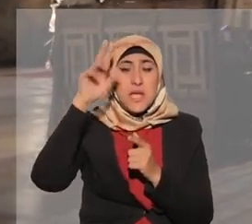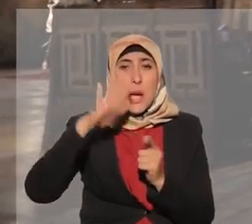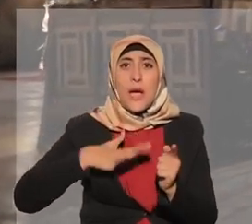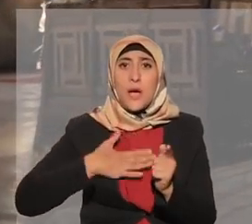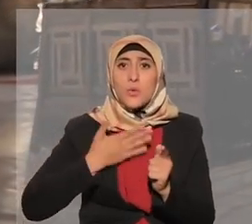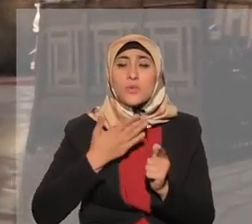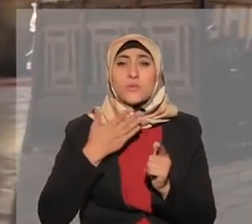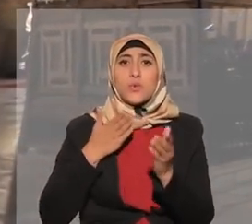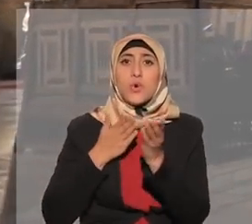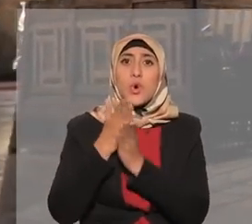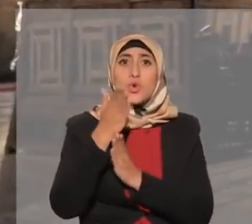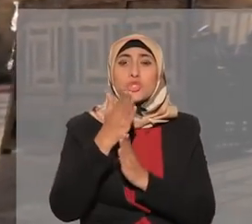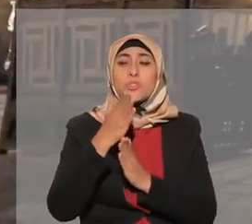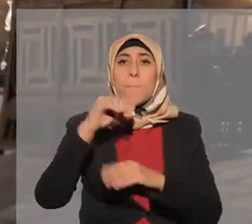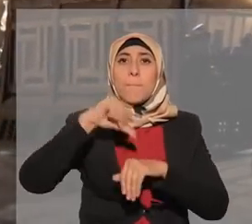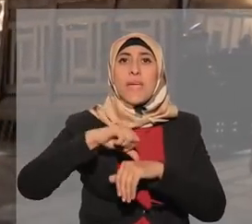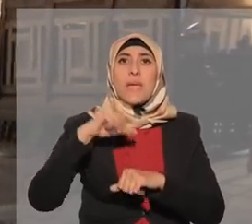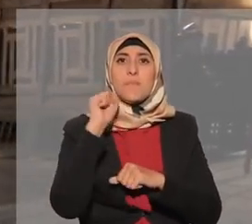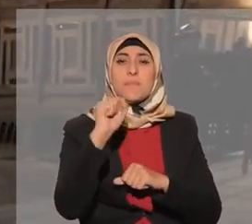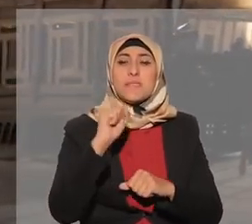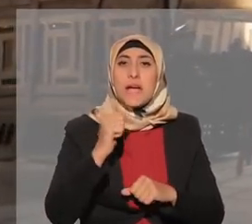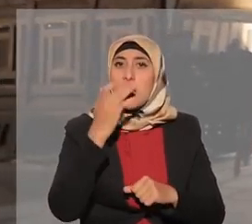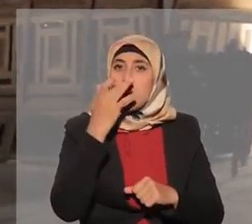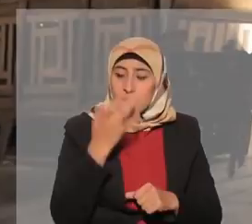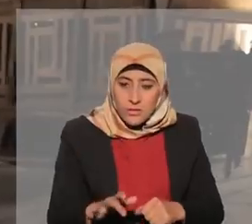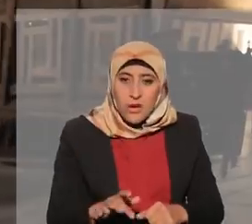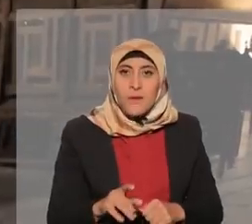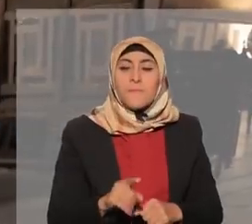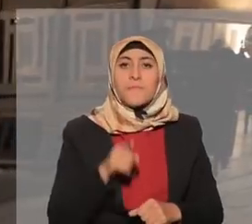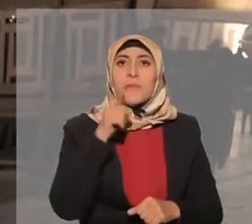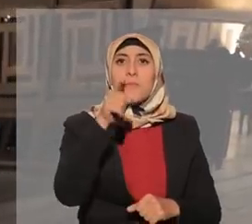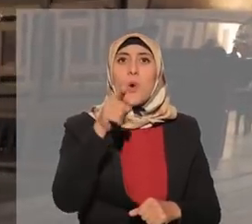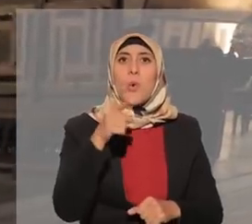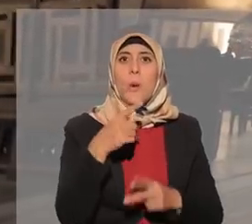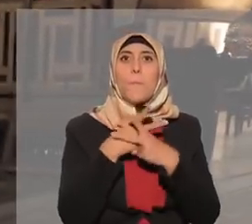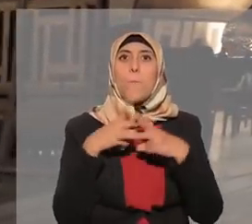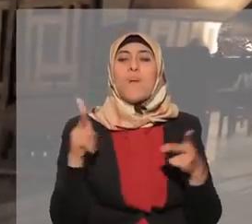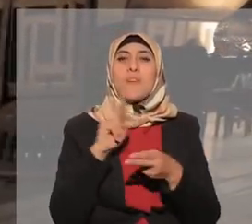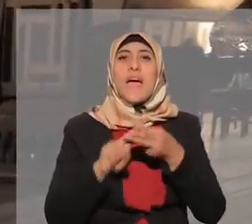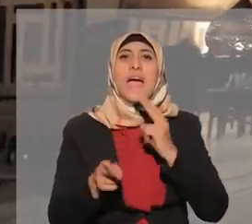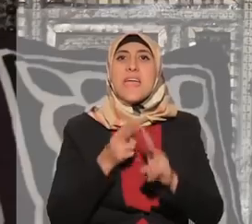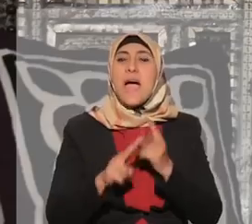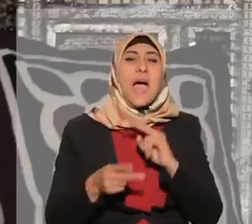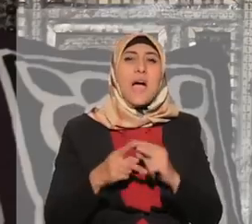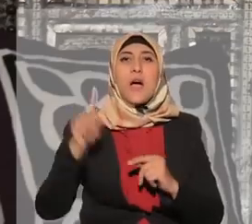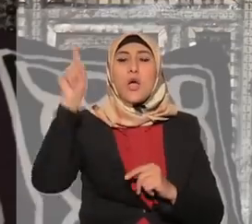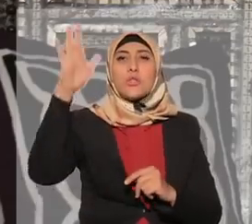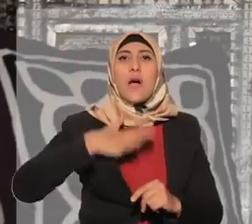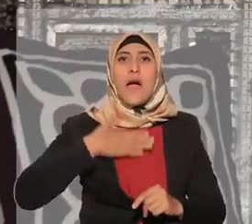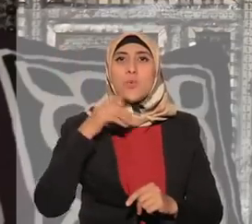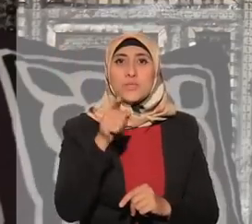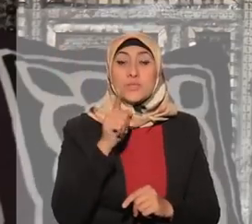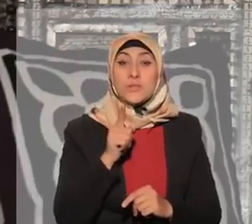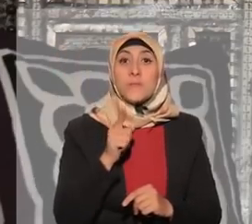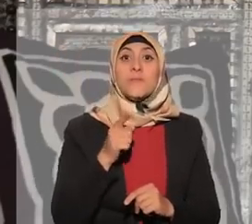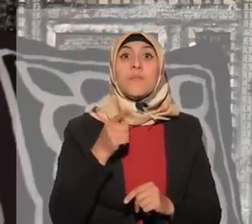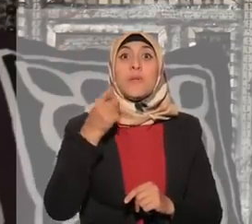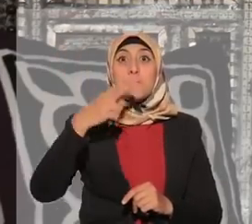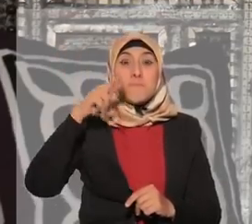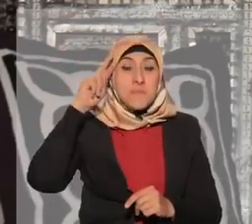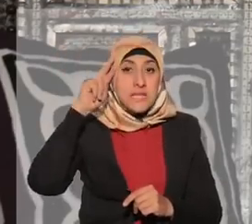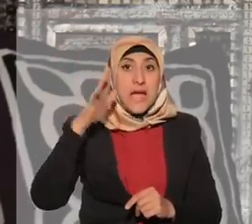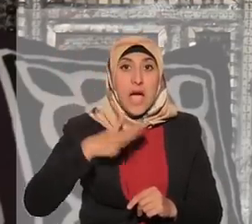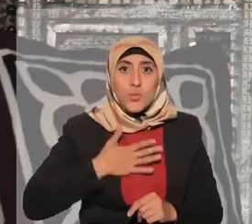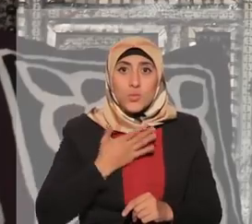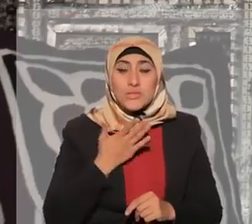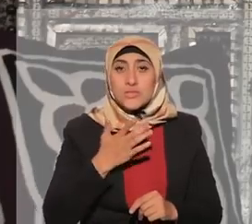أن يبلغ محل الرضا فليلزم ما جعل الله رضاه فيه. أول نقطة، من أراد أن يبلغ محل